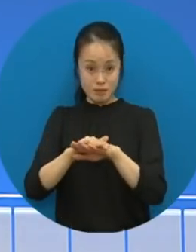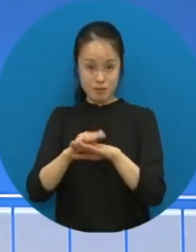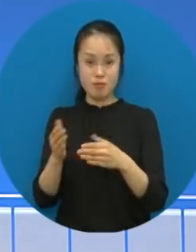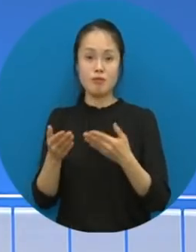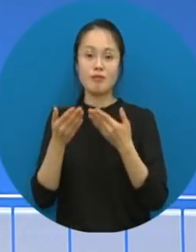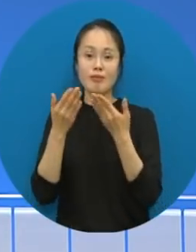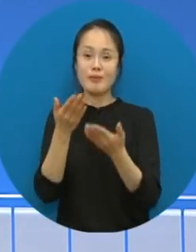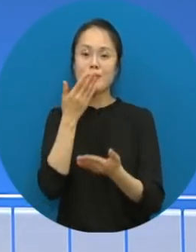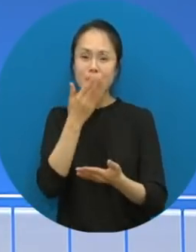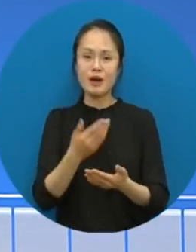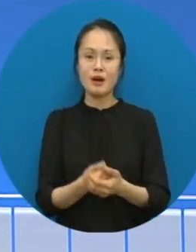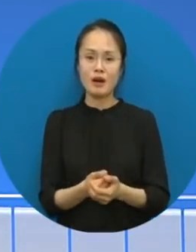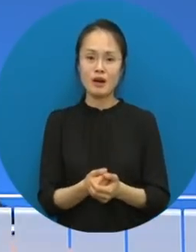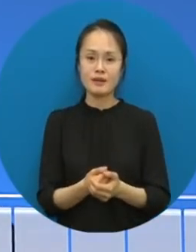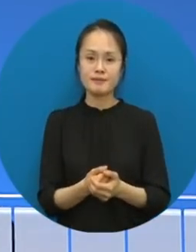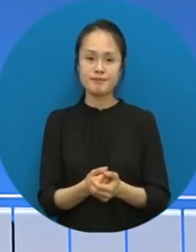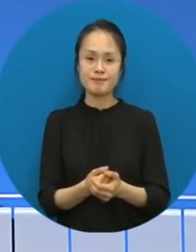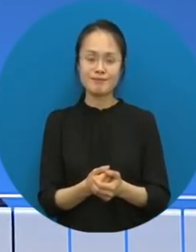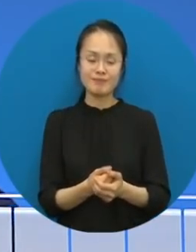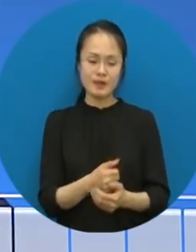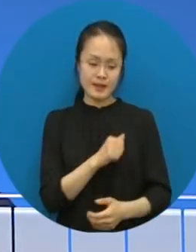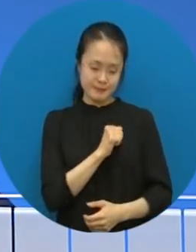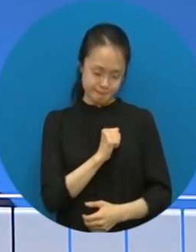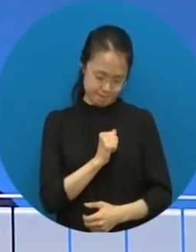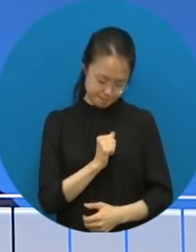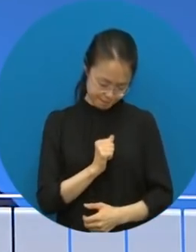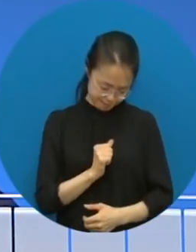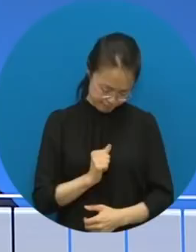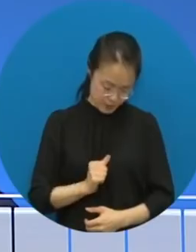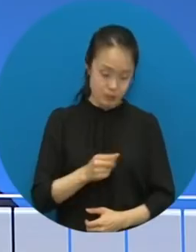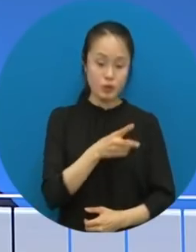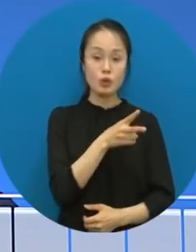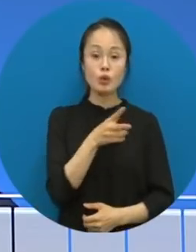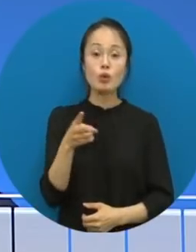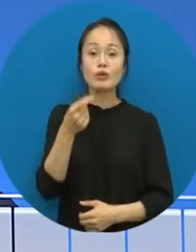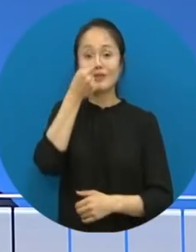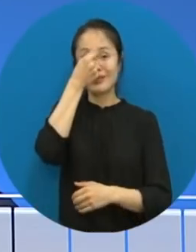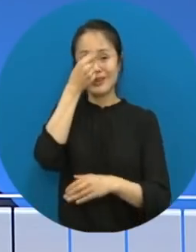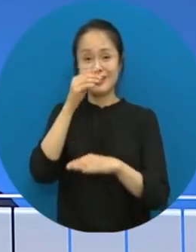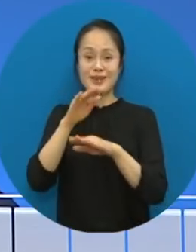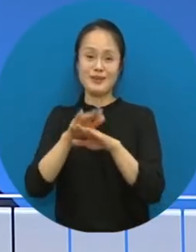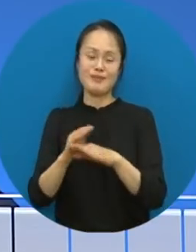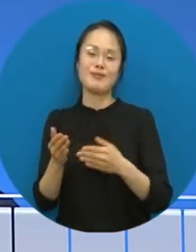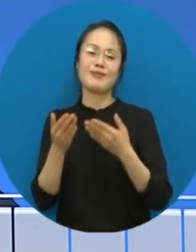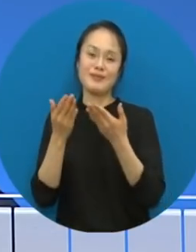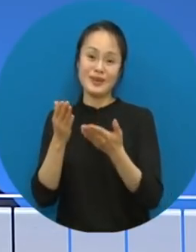때로 견딤도 예배라는 것을 배우기 시작했습니다.